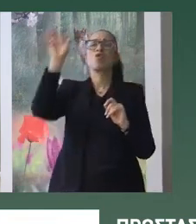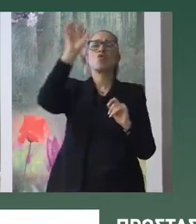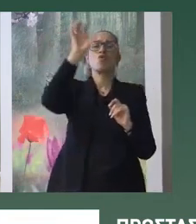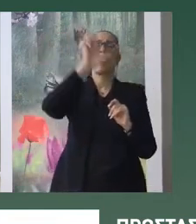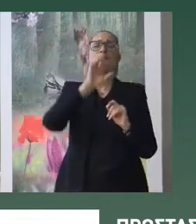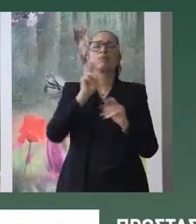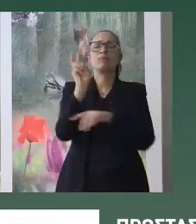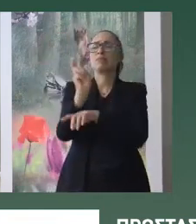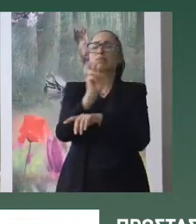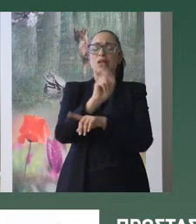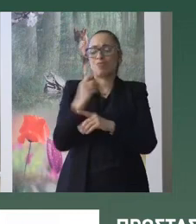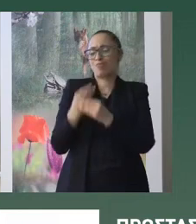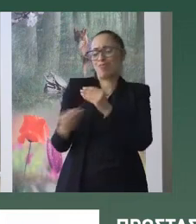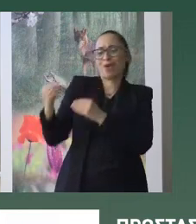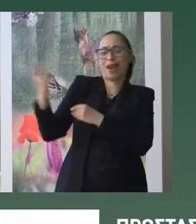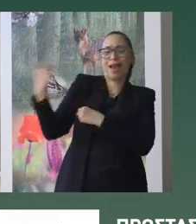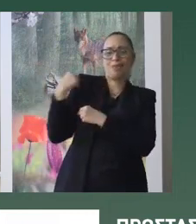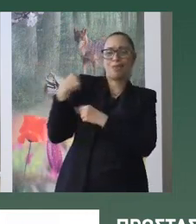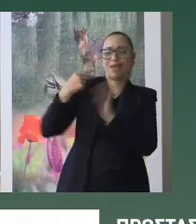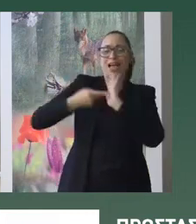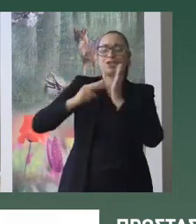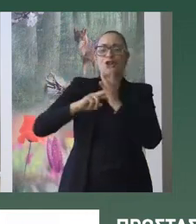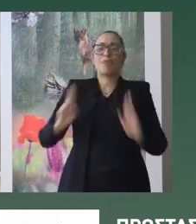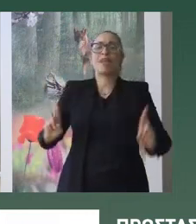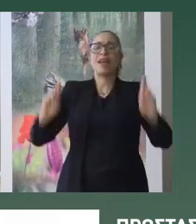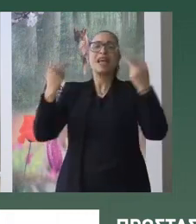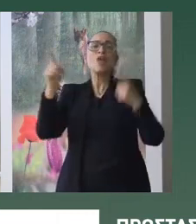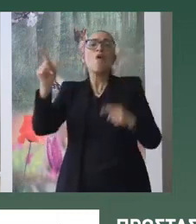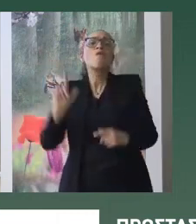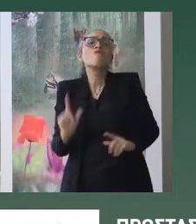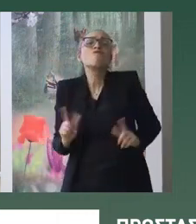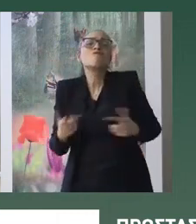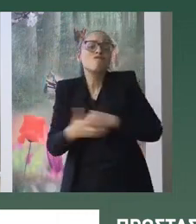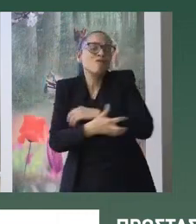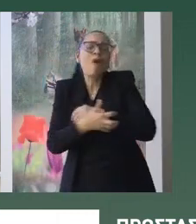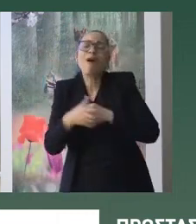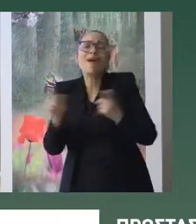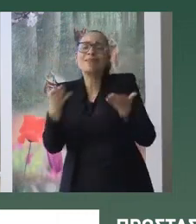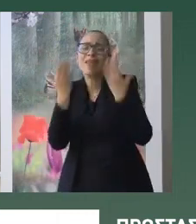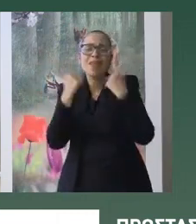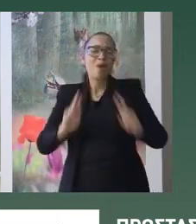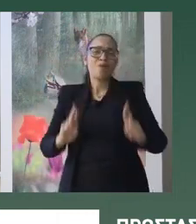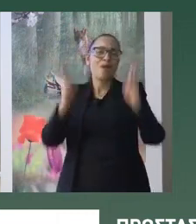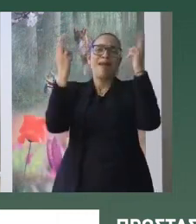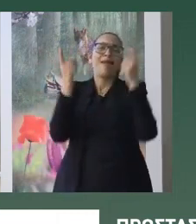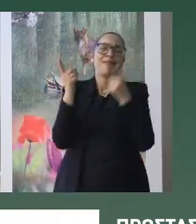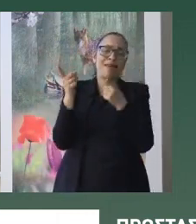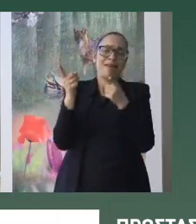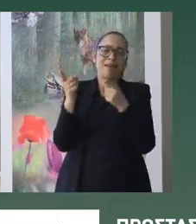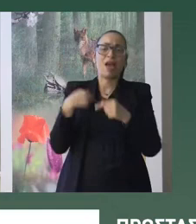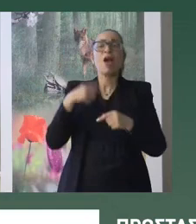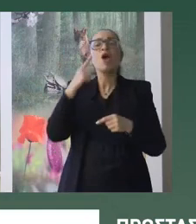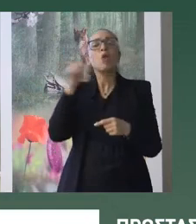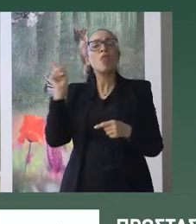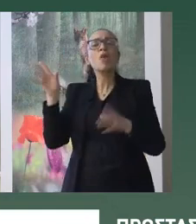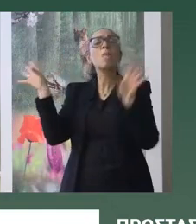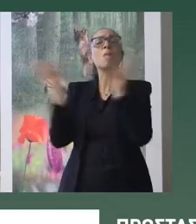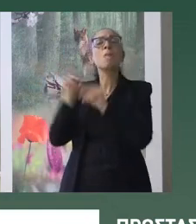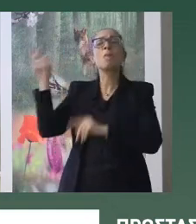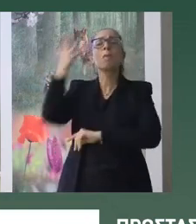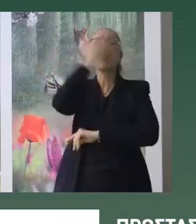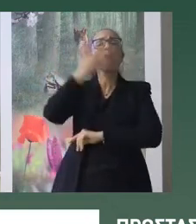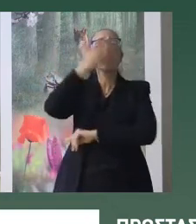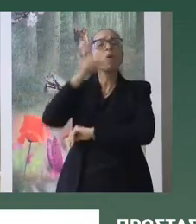είναι καλύτερες από εμάς στην εξοικονόμηση ενέργειας, αλλά γιατί είναι φτωχές χώρες και δεν παράγουν ενέργεια. Το βλέπετε αυτό με τον Μπενίν στην Αφρική που